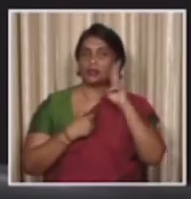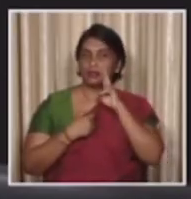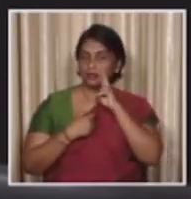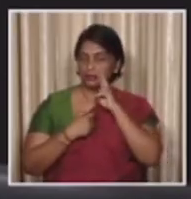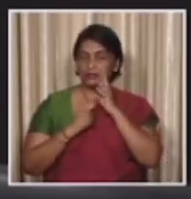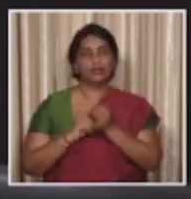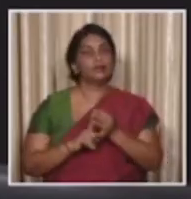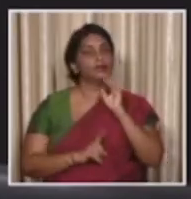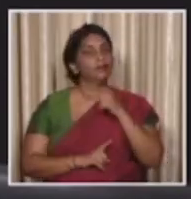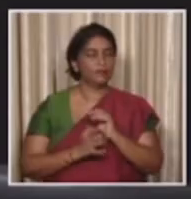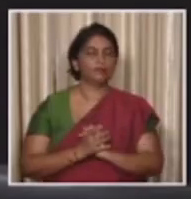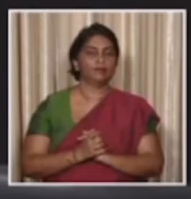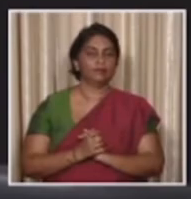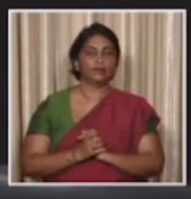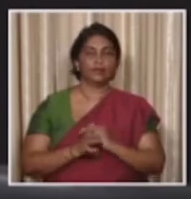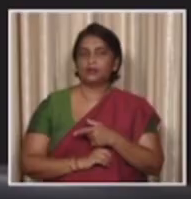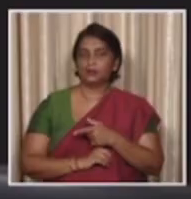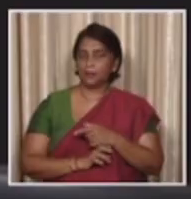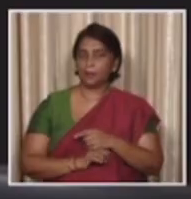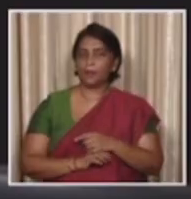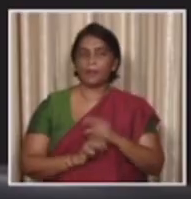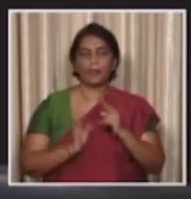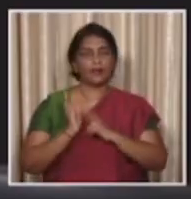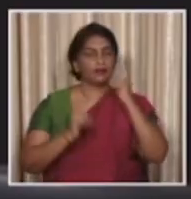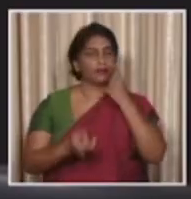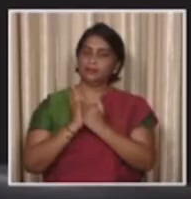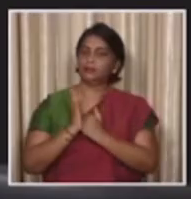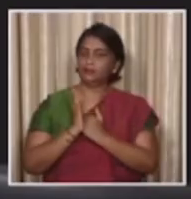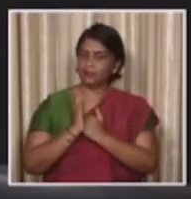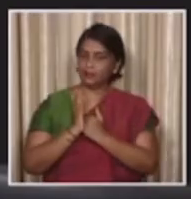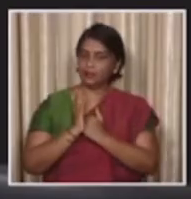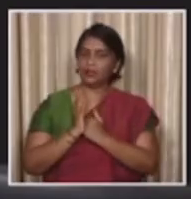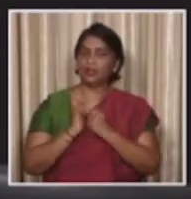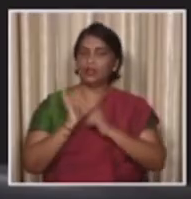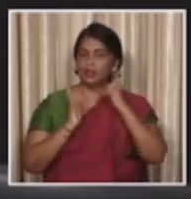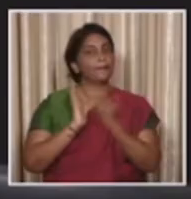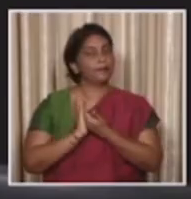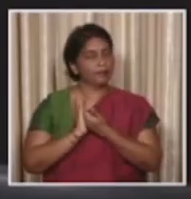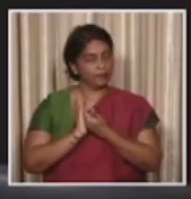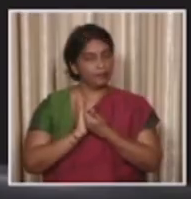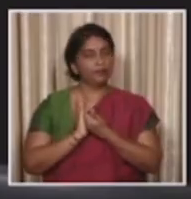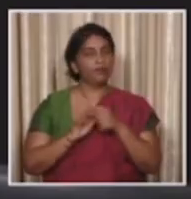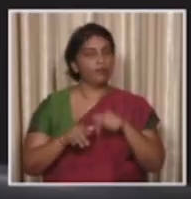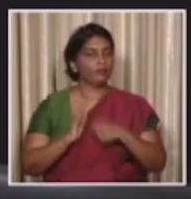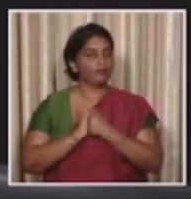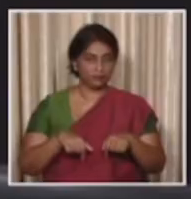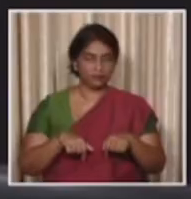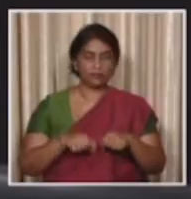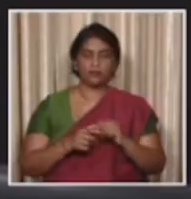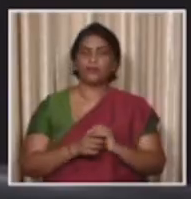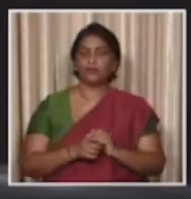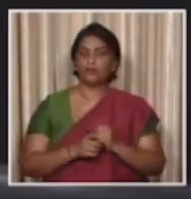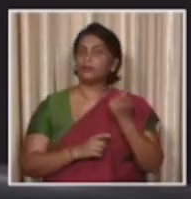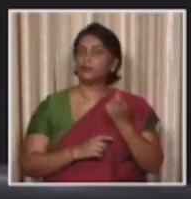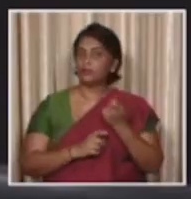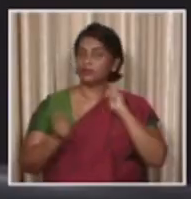වික්‍රමසිංහ ජනාධිපතිතුමා ඉතා වැදගත් ජාතික න්‍යාය පත්‍රයක් ජාතික ප්‍රතිපත්තියක් මේ ගරු සභාවේදී